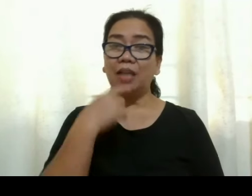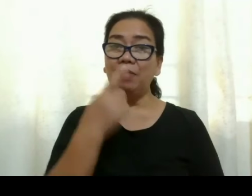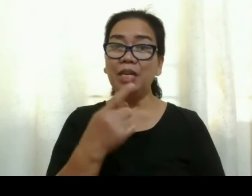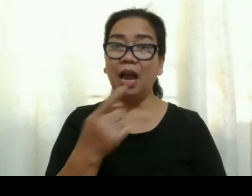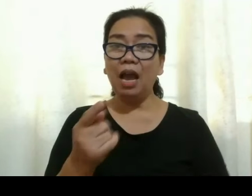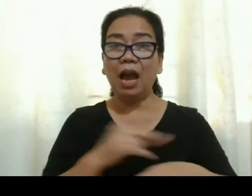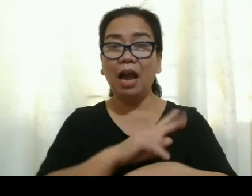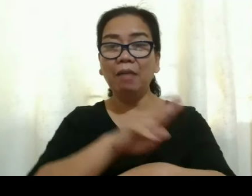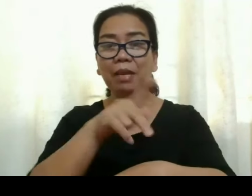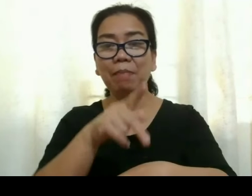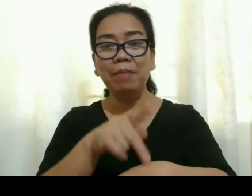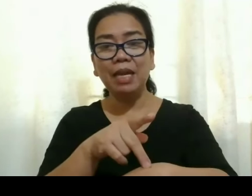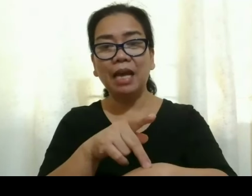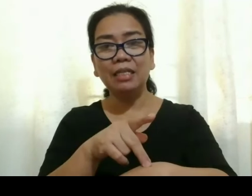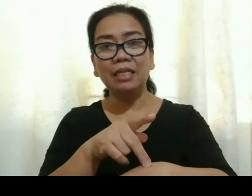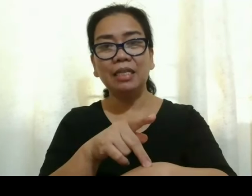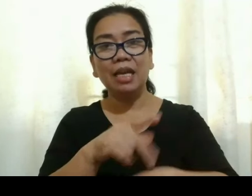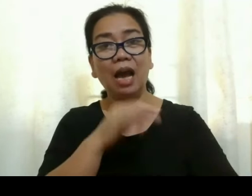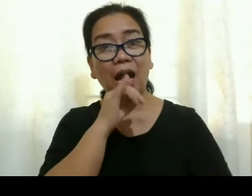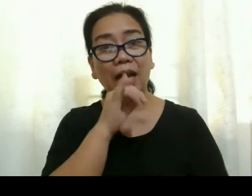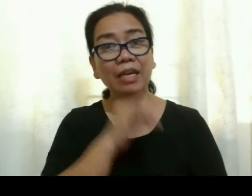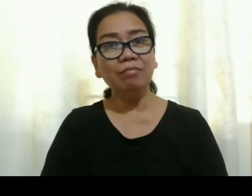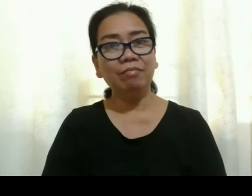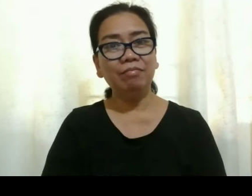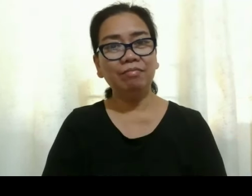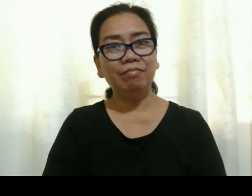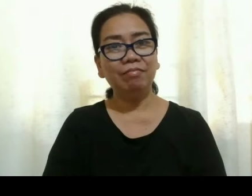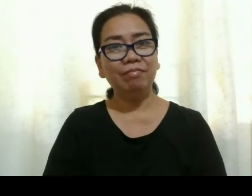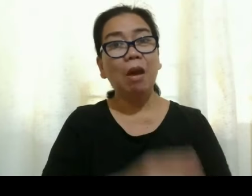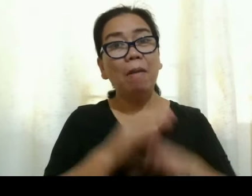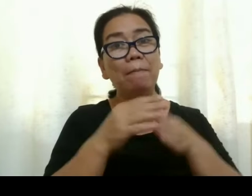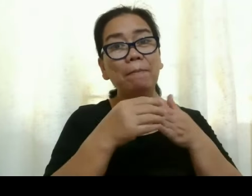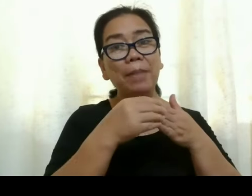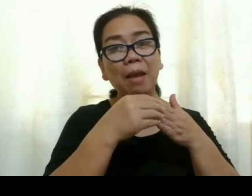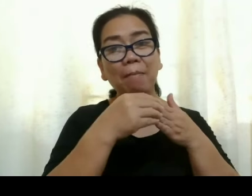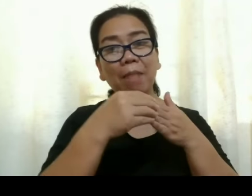Ang sabi niya, ang Pilipinas ay